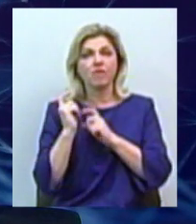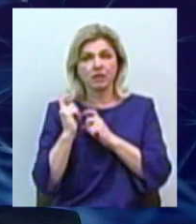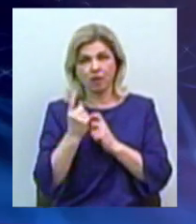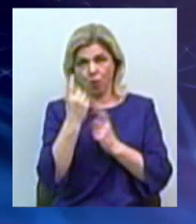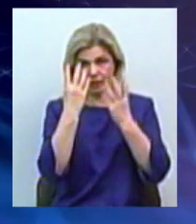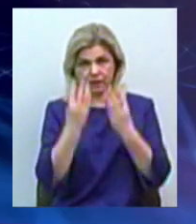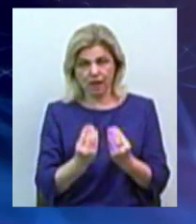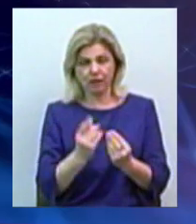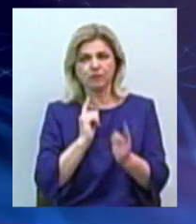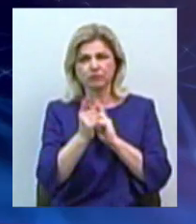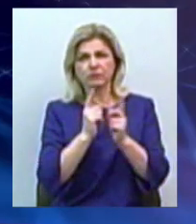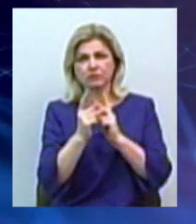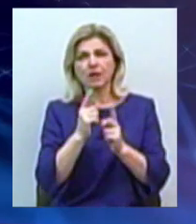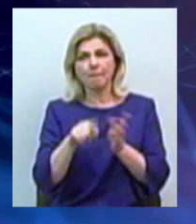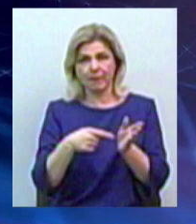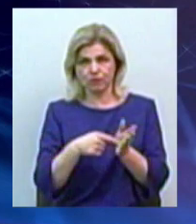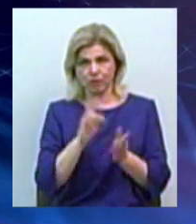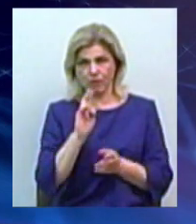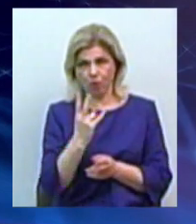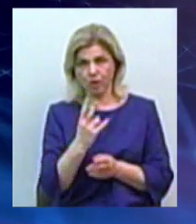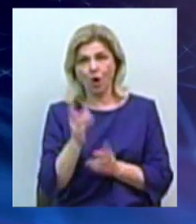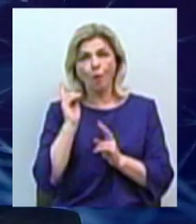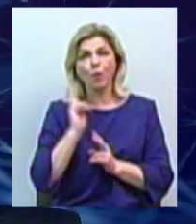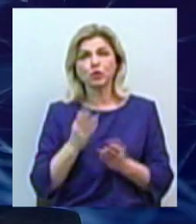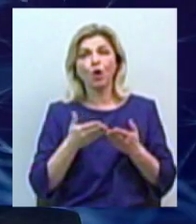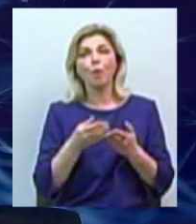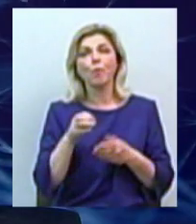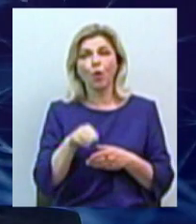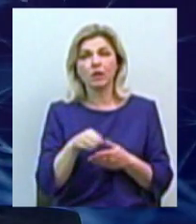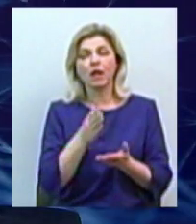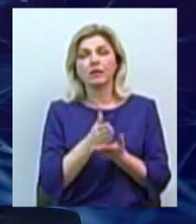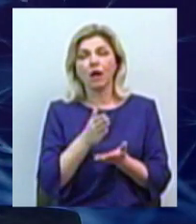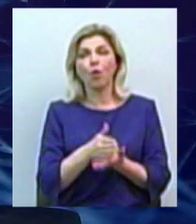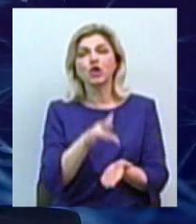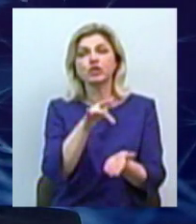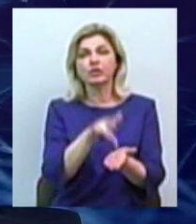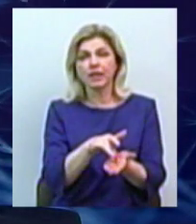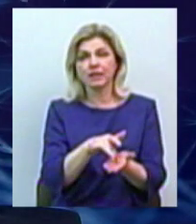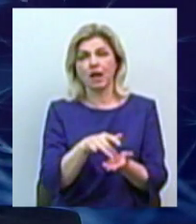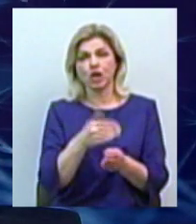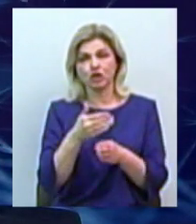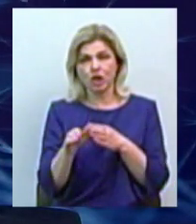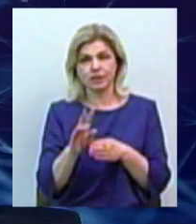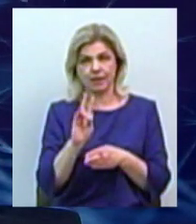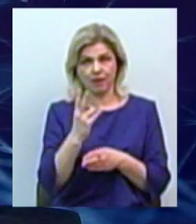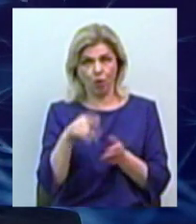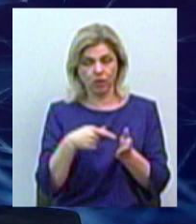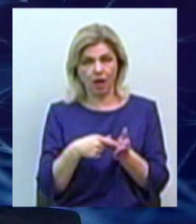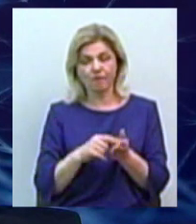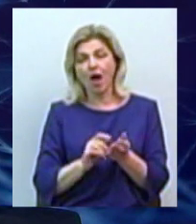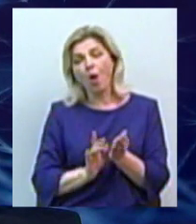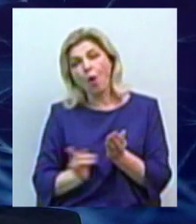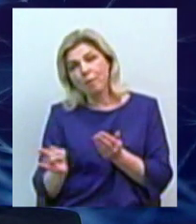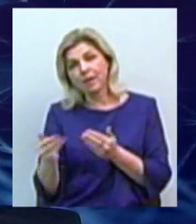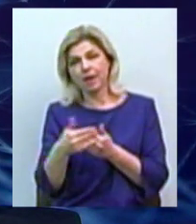день проходять містом Миколаєв. Морський порт розташований в центральній частині міста Миколаєва. Об'їхати Миколаїв, не